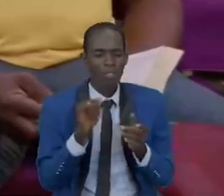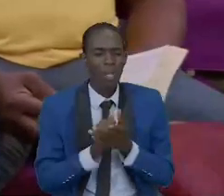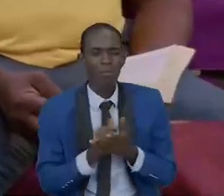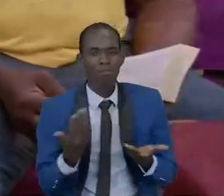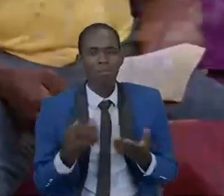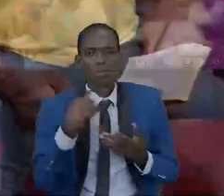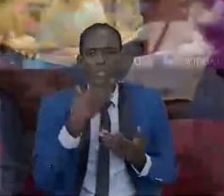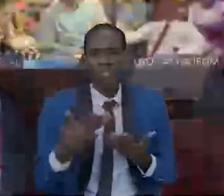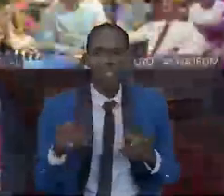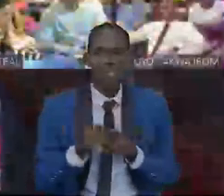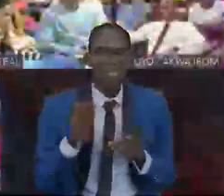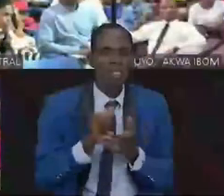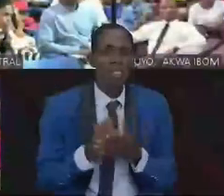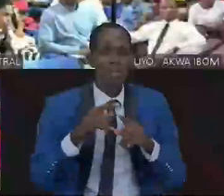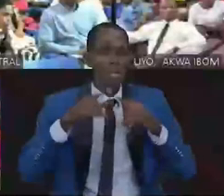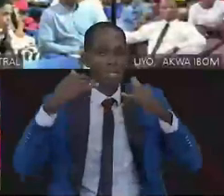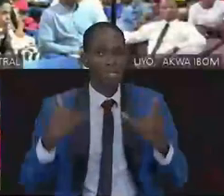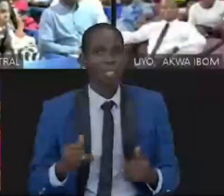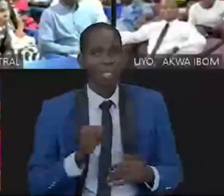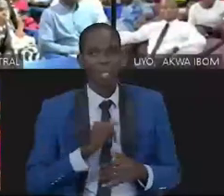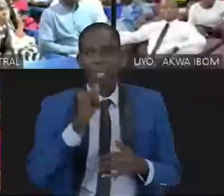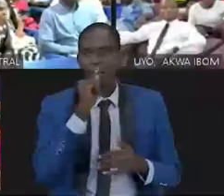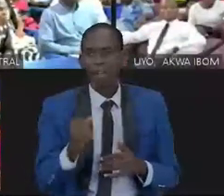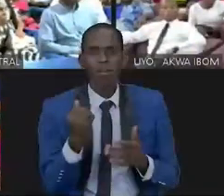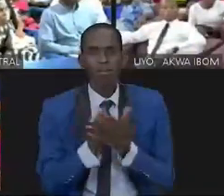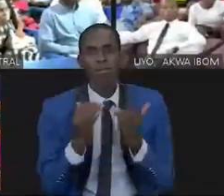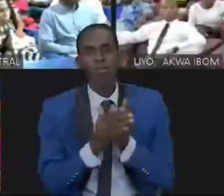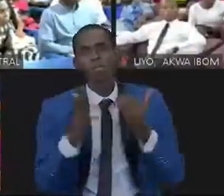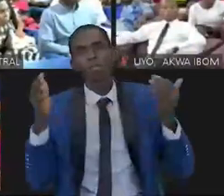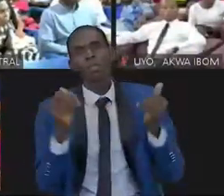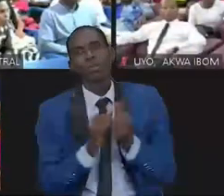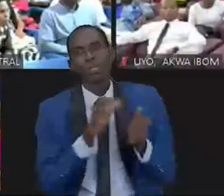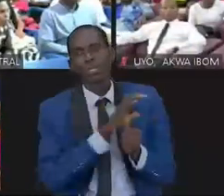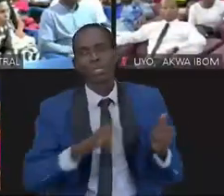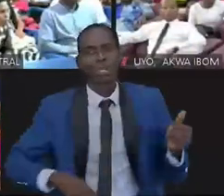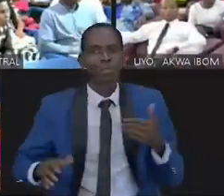de telle manière avant mais maintenant j'ai été crucifié avec Christ et si